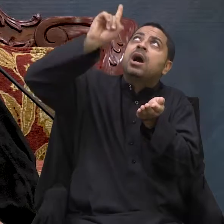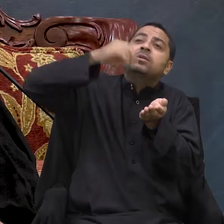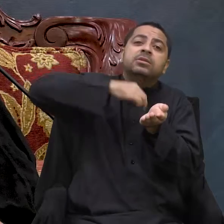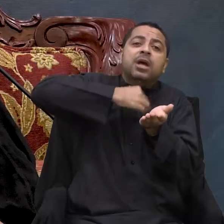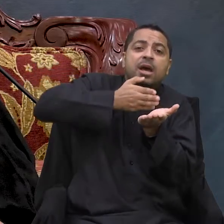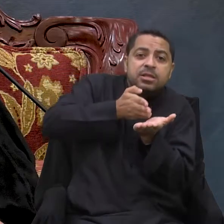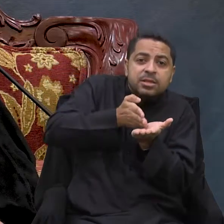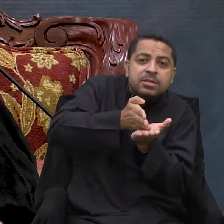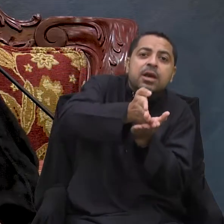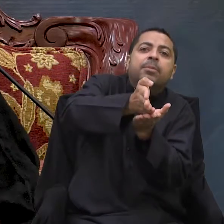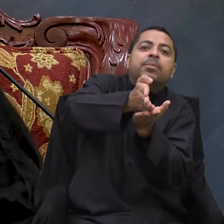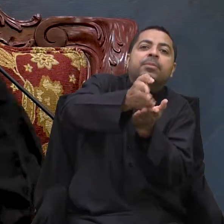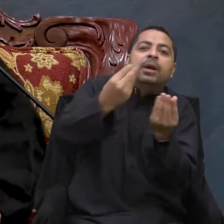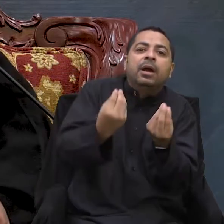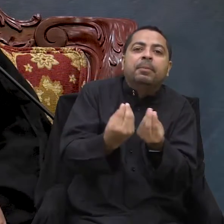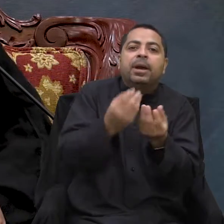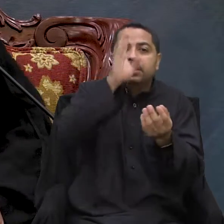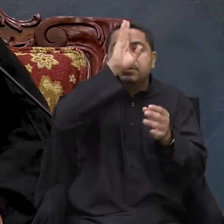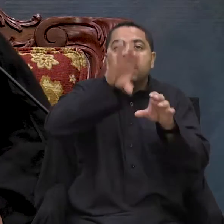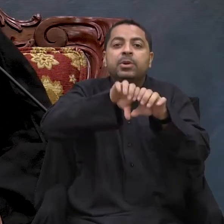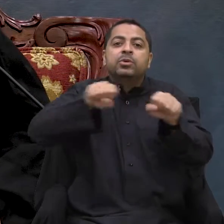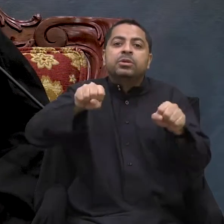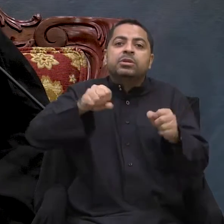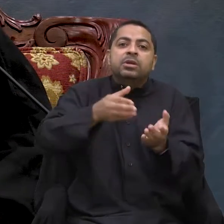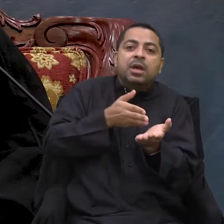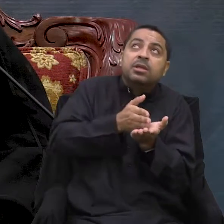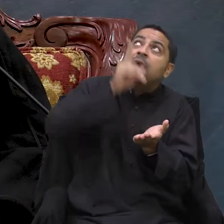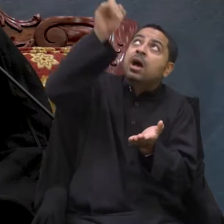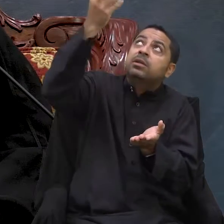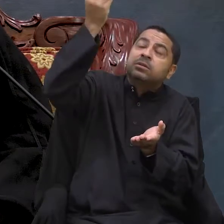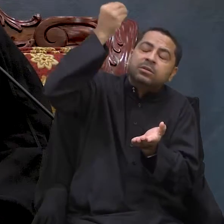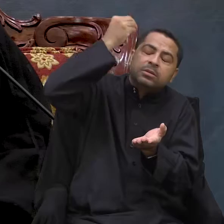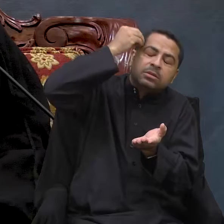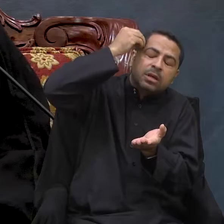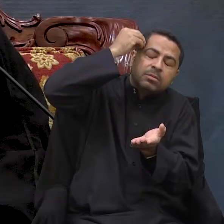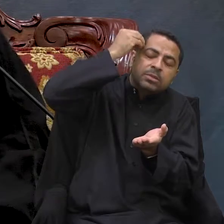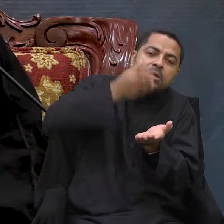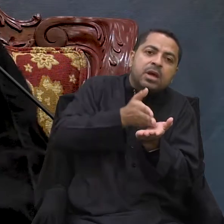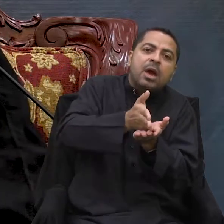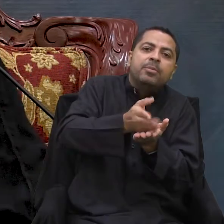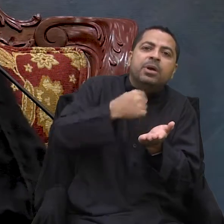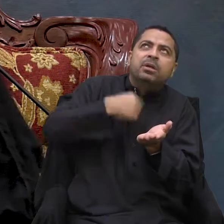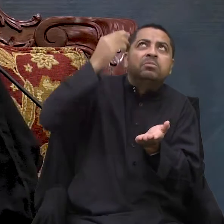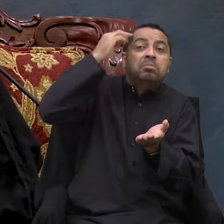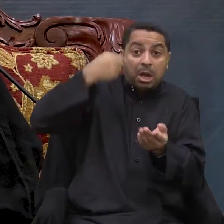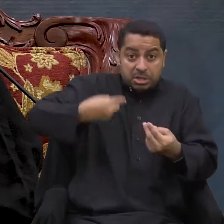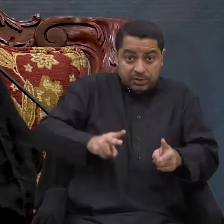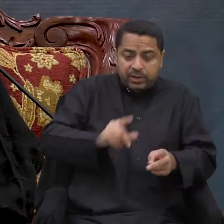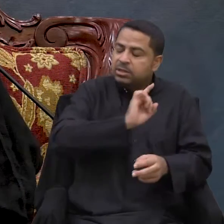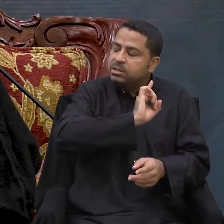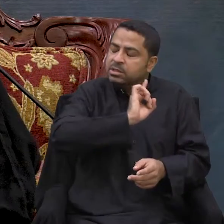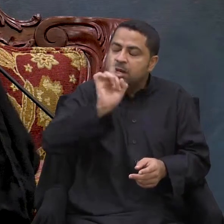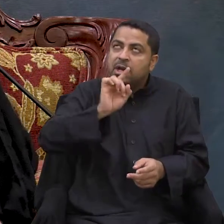هدانا لهذا وما كنا لنهتدي لولا أن هدانا